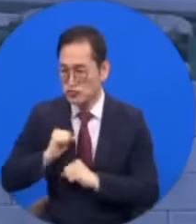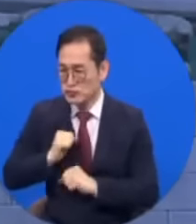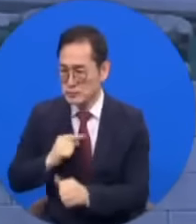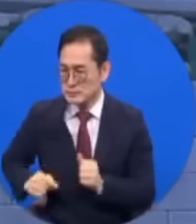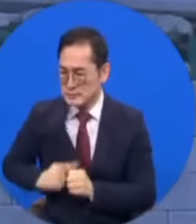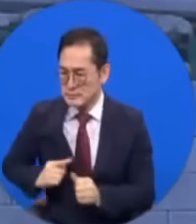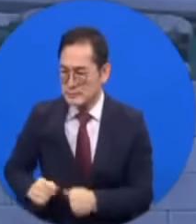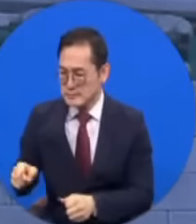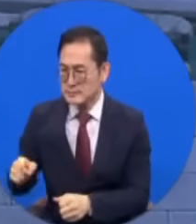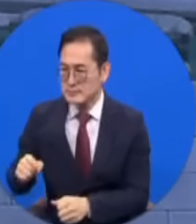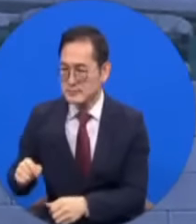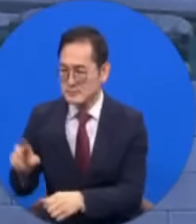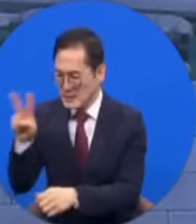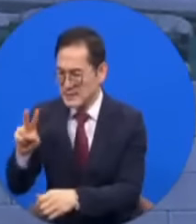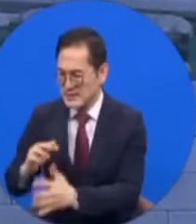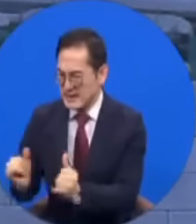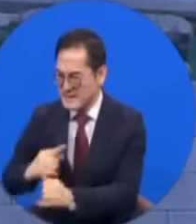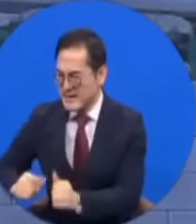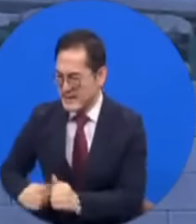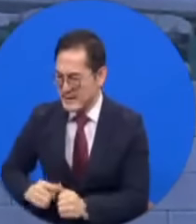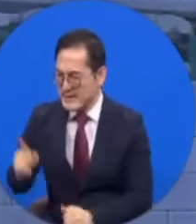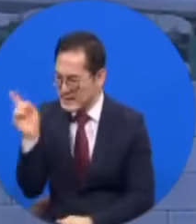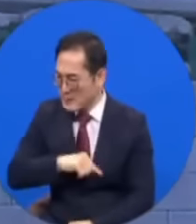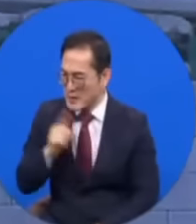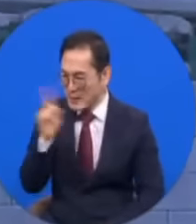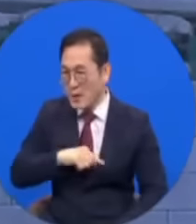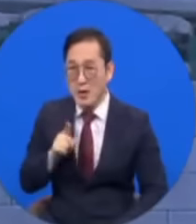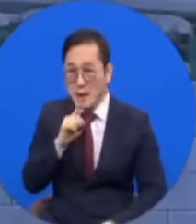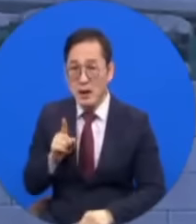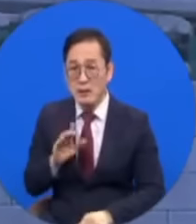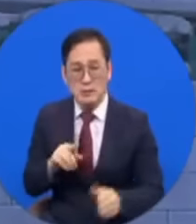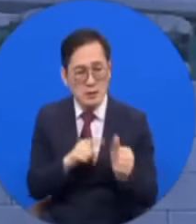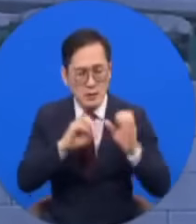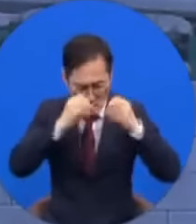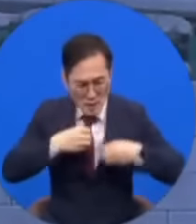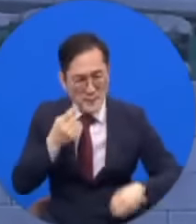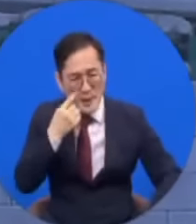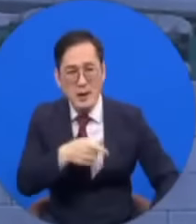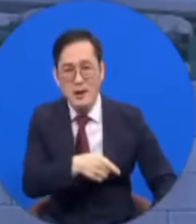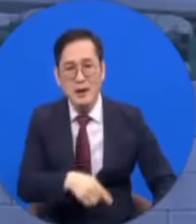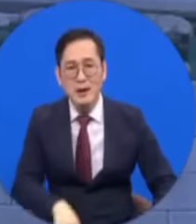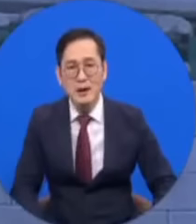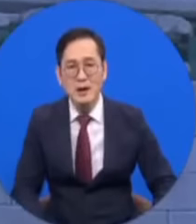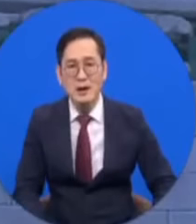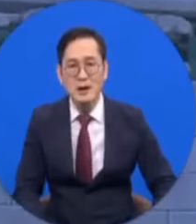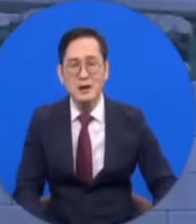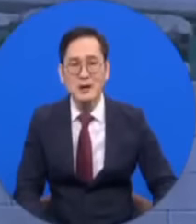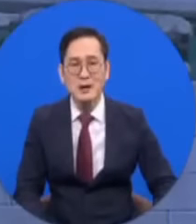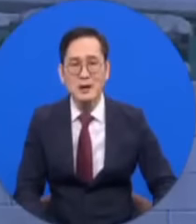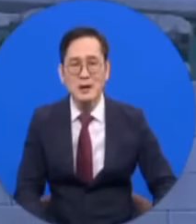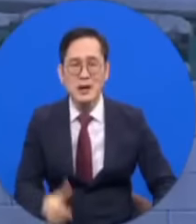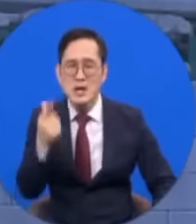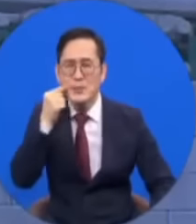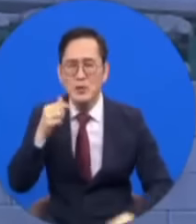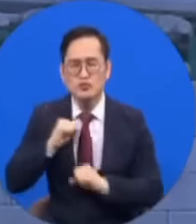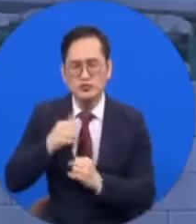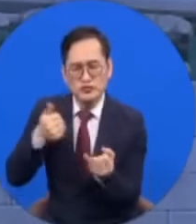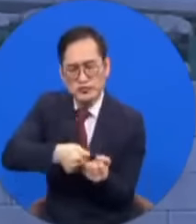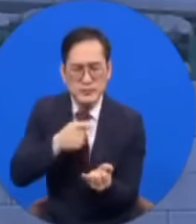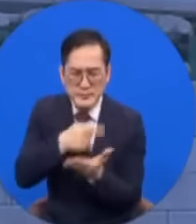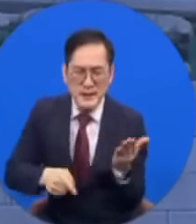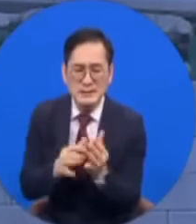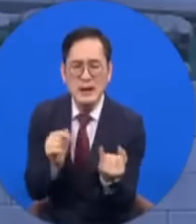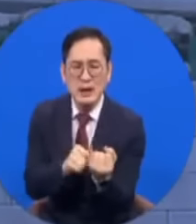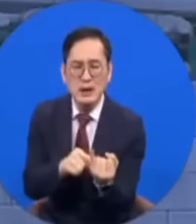혐의는 위안부 피해 할머니들을 상대로 했던 각종 범죄 혐의에 대해서 유죄가 최종심을 앞두고 있는 이런 상황이란 말이죠.